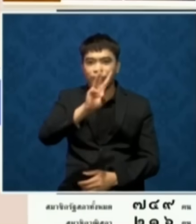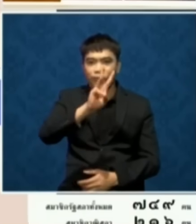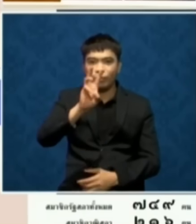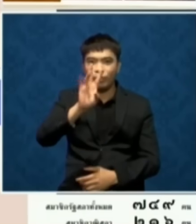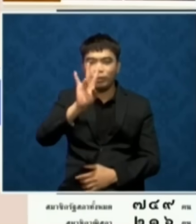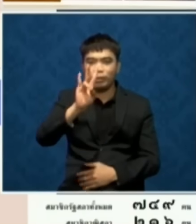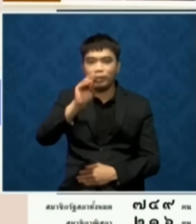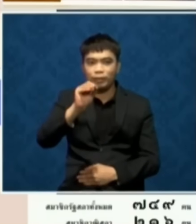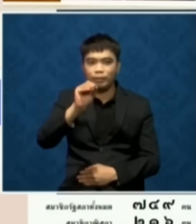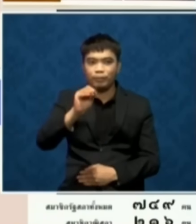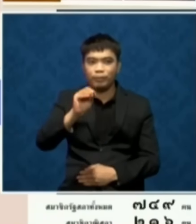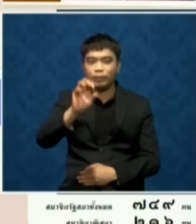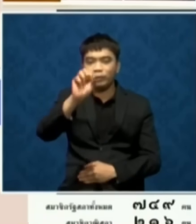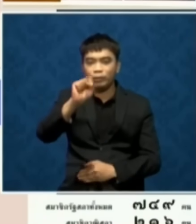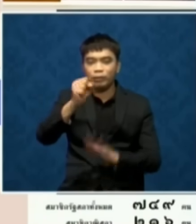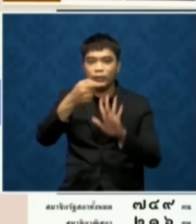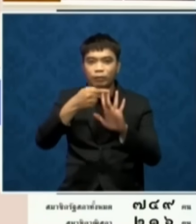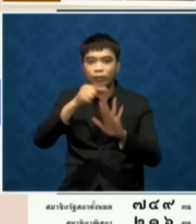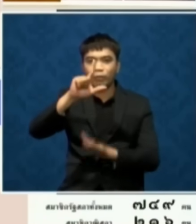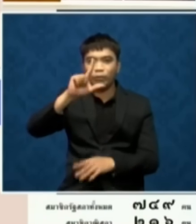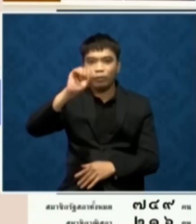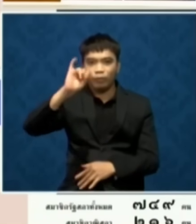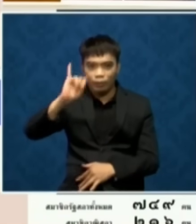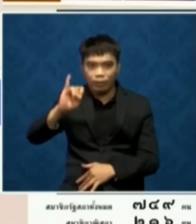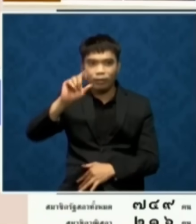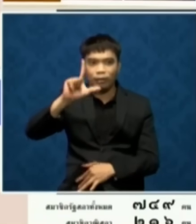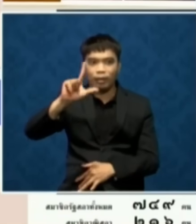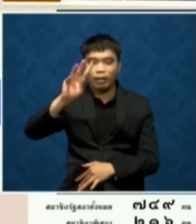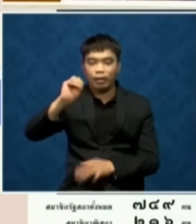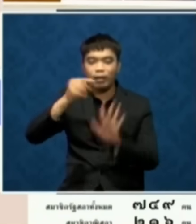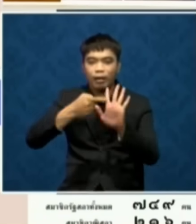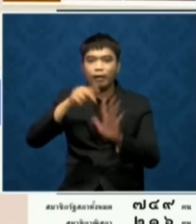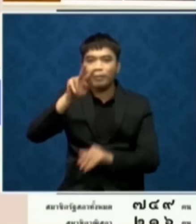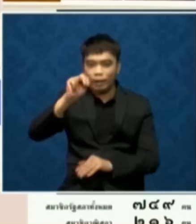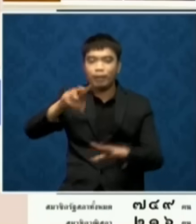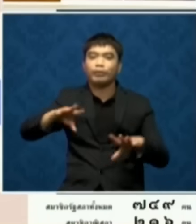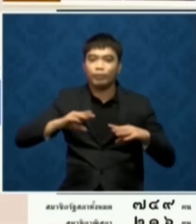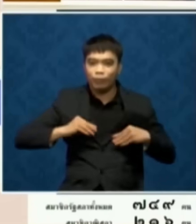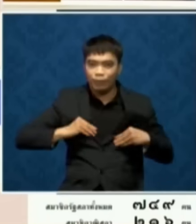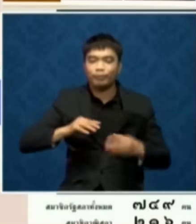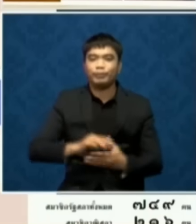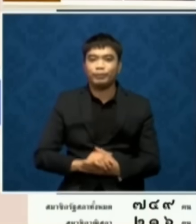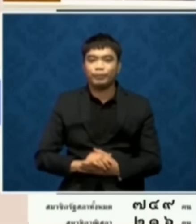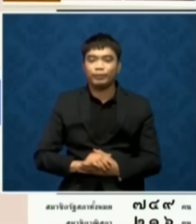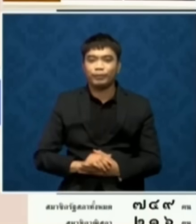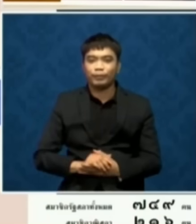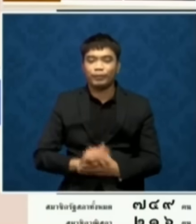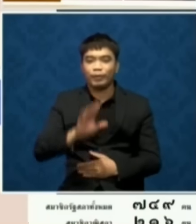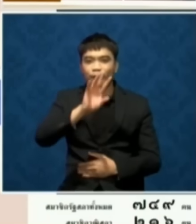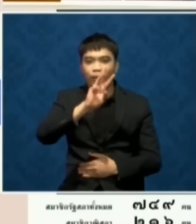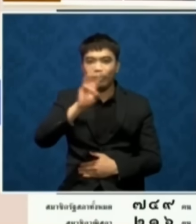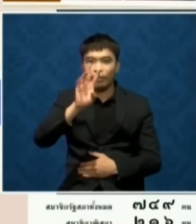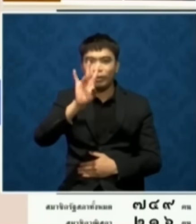เสียงผู้ที่งดออกเสียงแล้วก็ไม่เห็นชอบเนี่ยนะคะก็จะเท่ากับ259เสียงก็คือแบ่งเป็นส.ส. 127เสียง